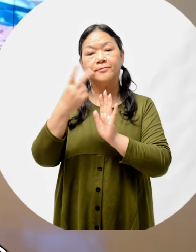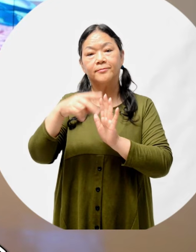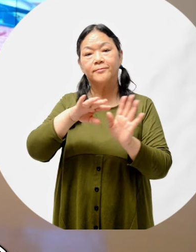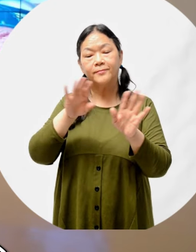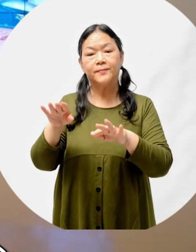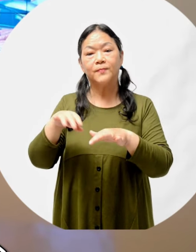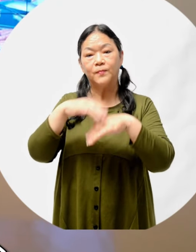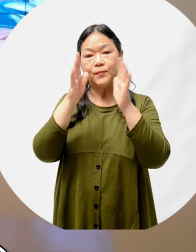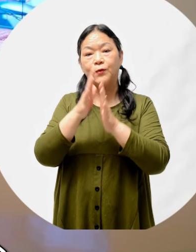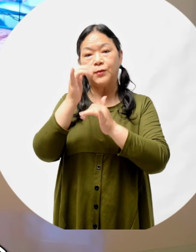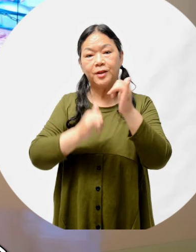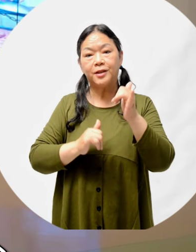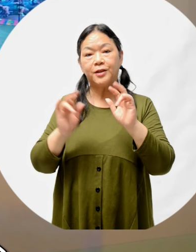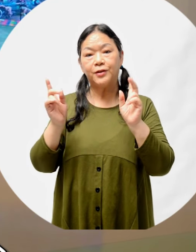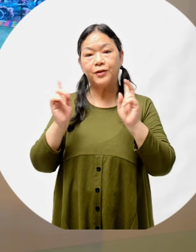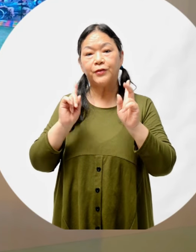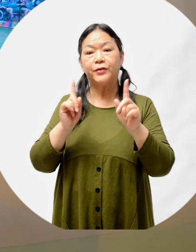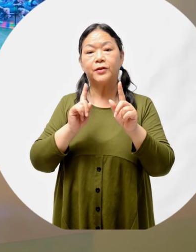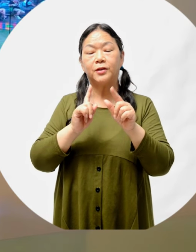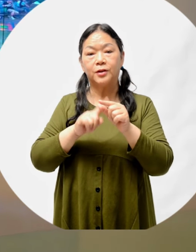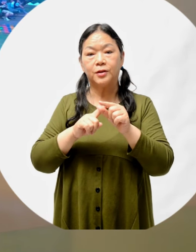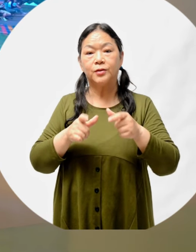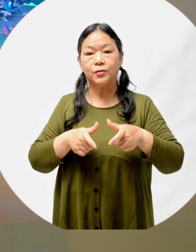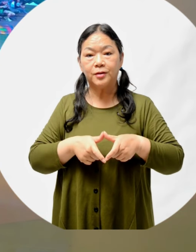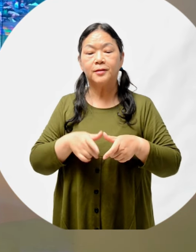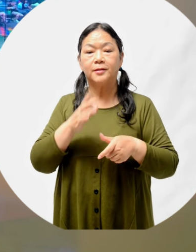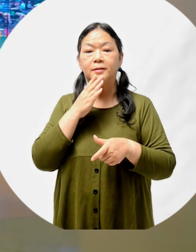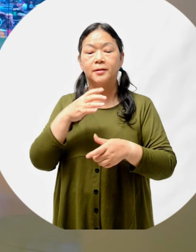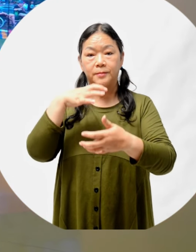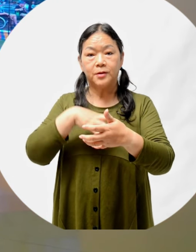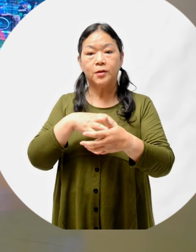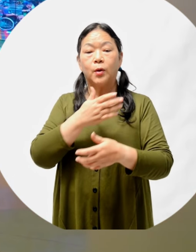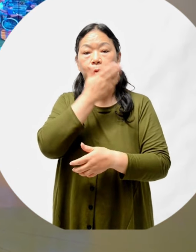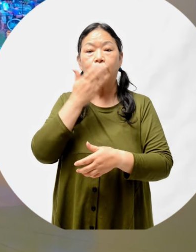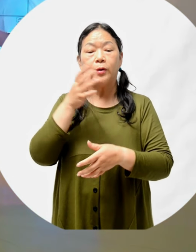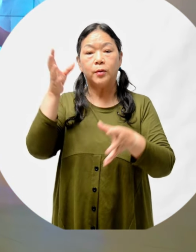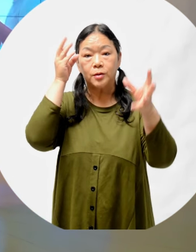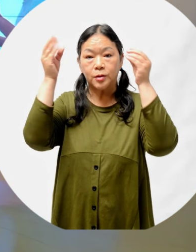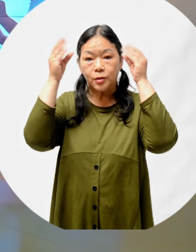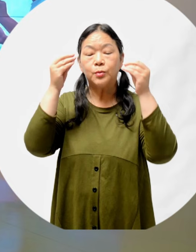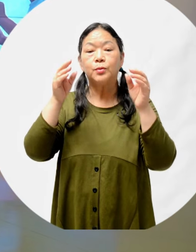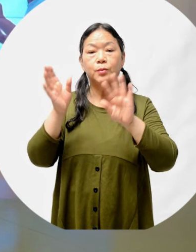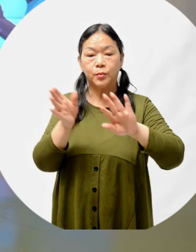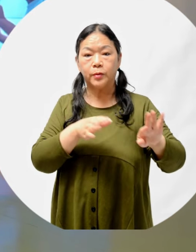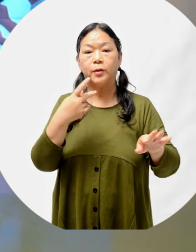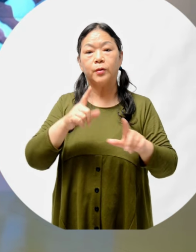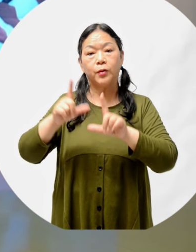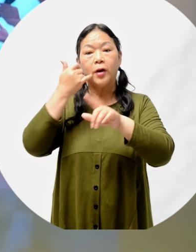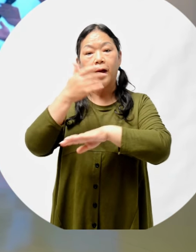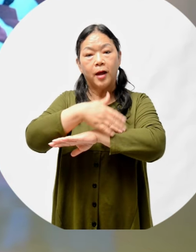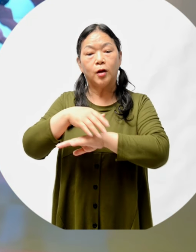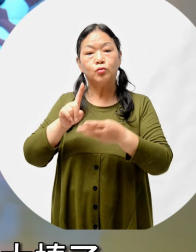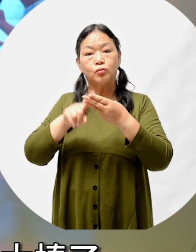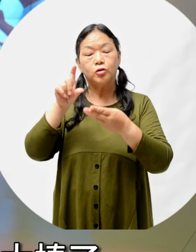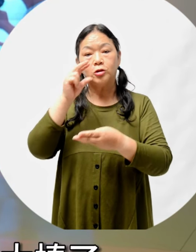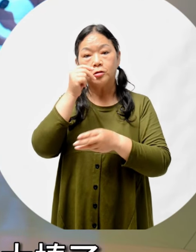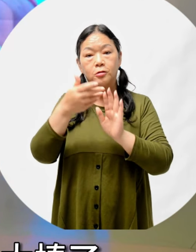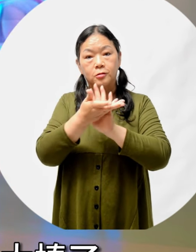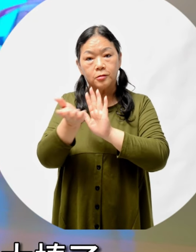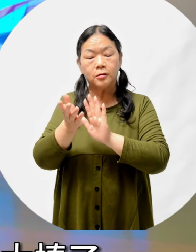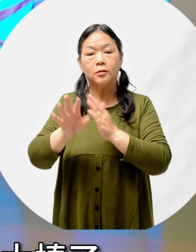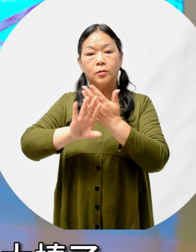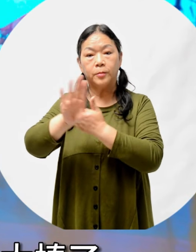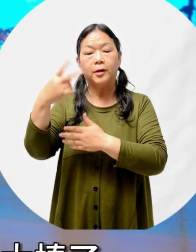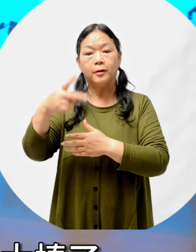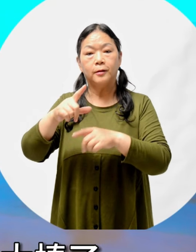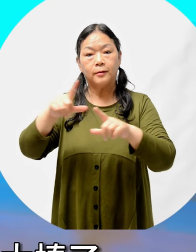表演后可以前往都立游客中心，游客中心内除了旅游资讯之外，还有东海岸的主题特展，在户外